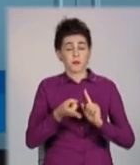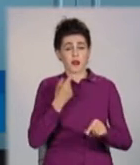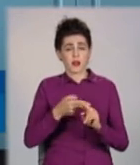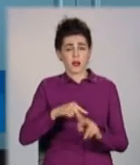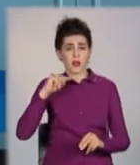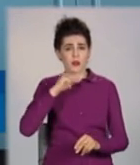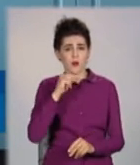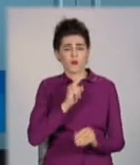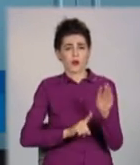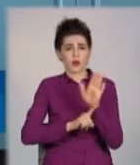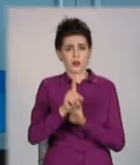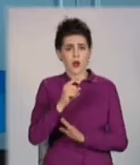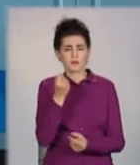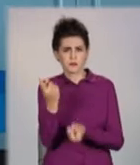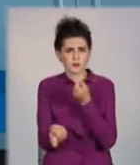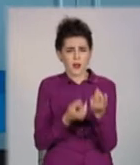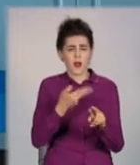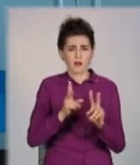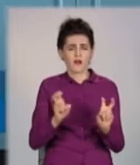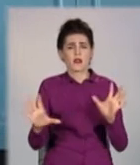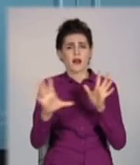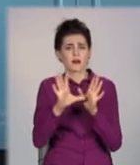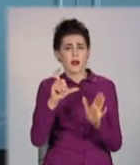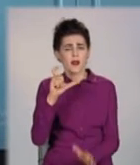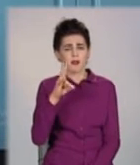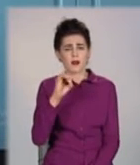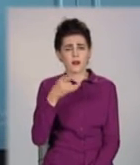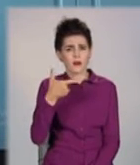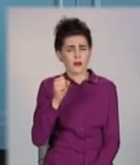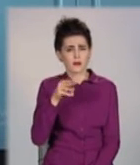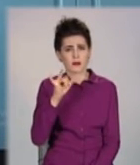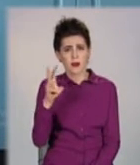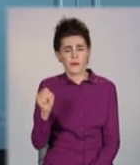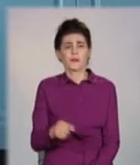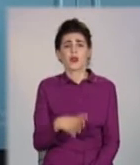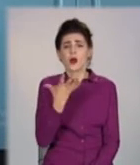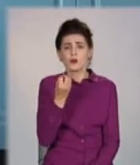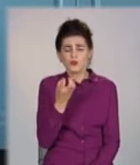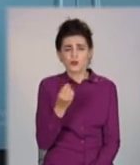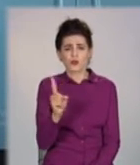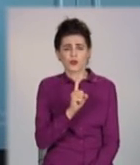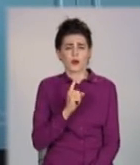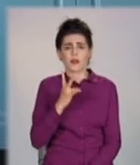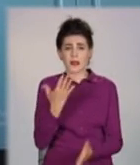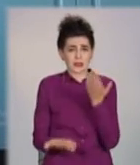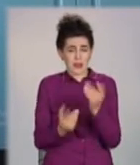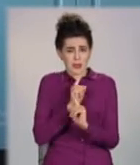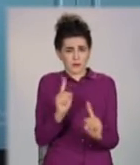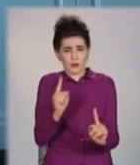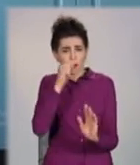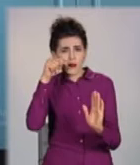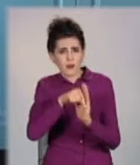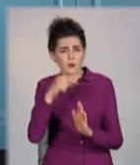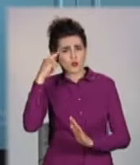проявляти кризові явища – це є енергетика. І якщо не втрутитися і